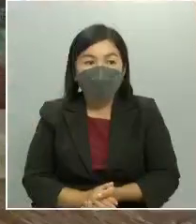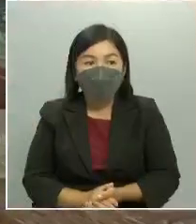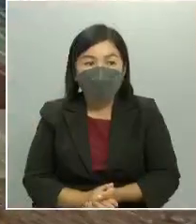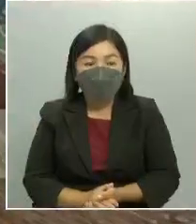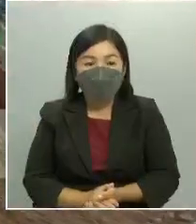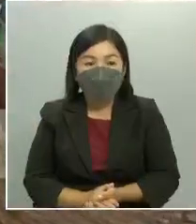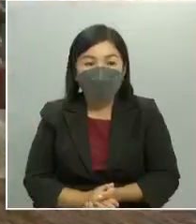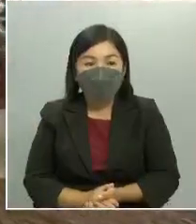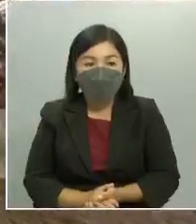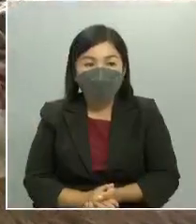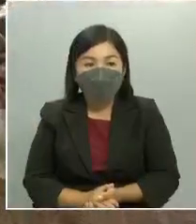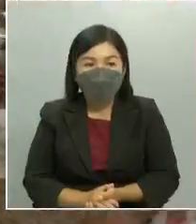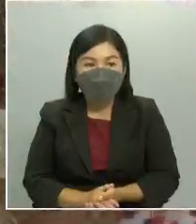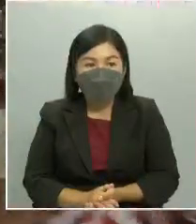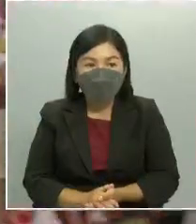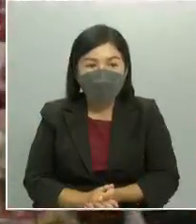และ